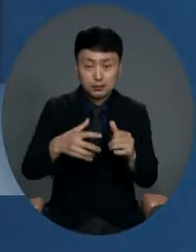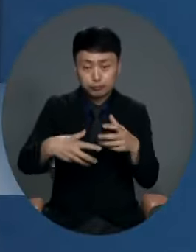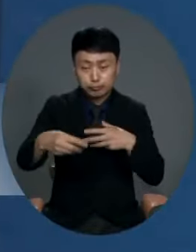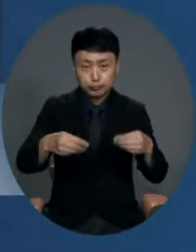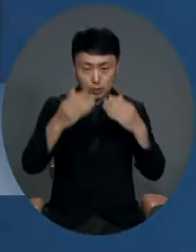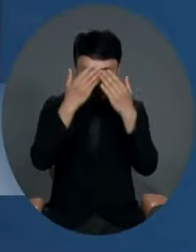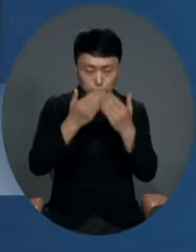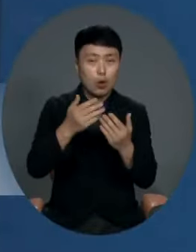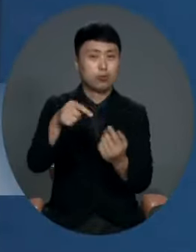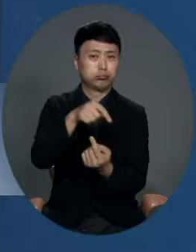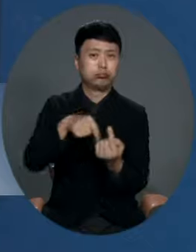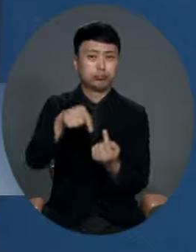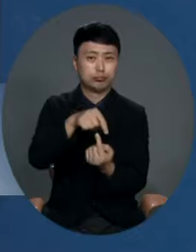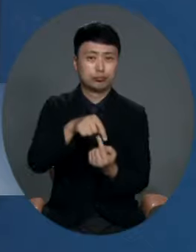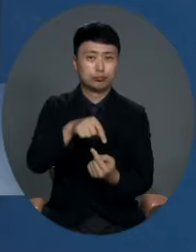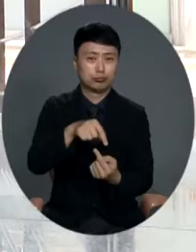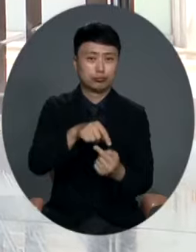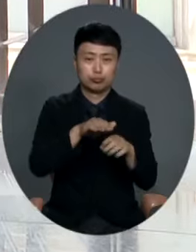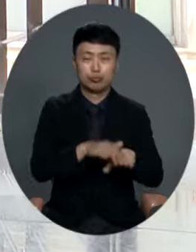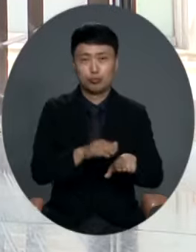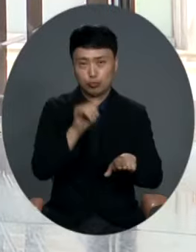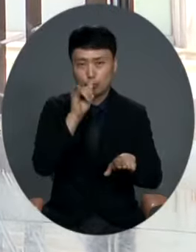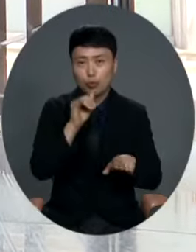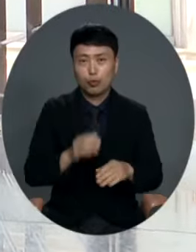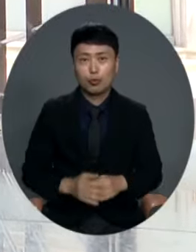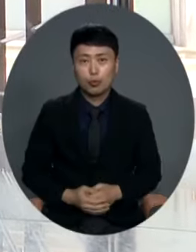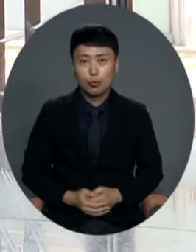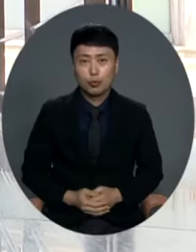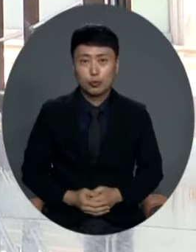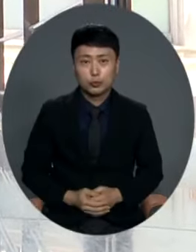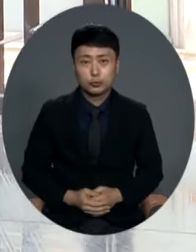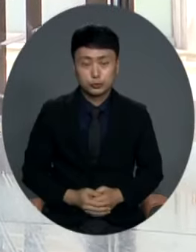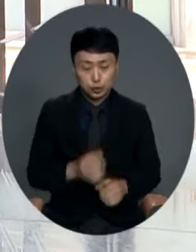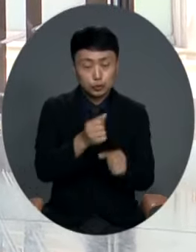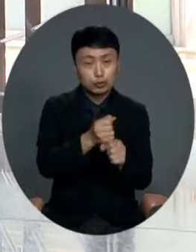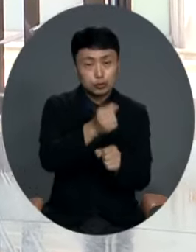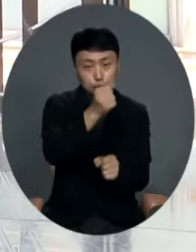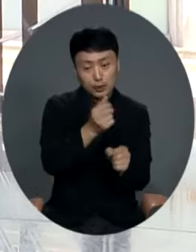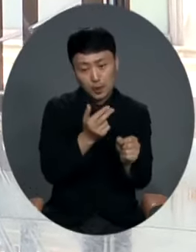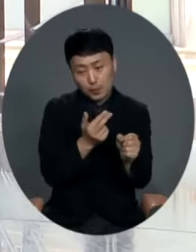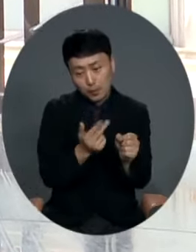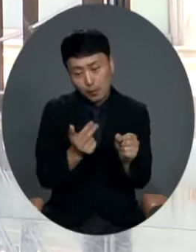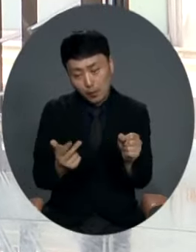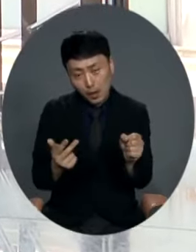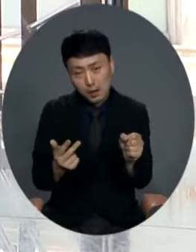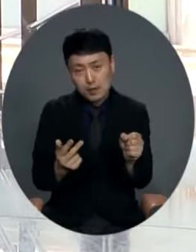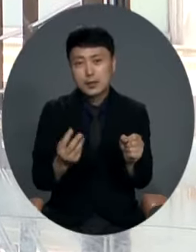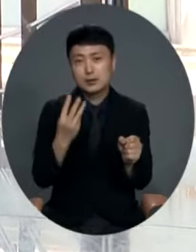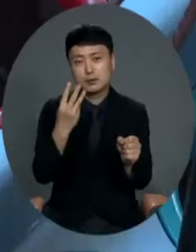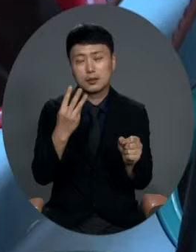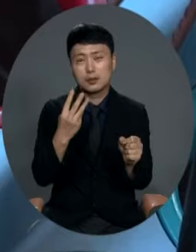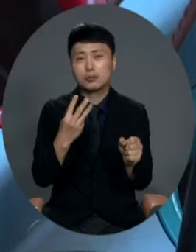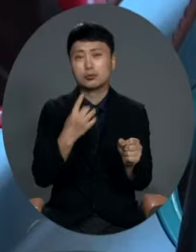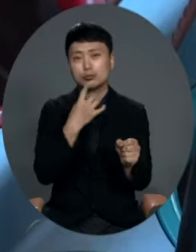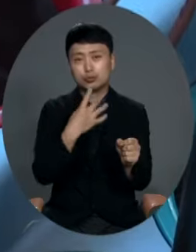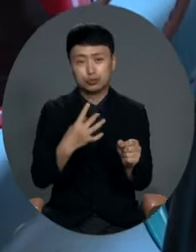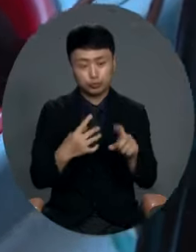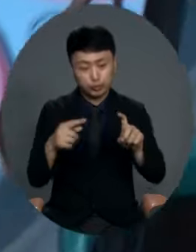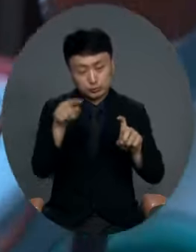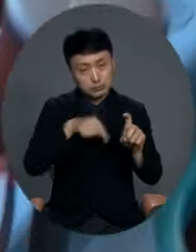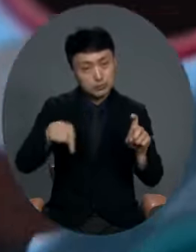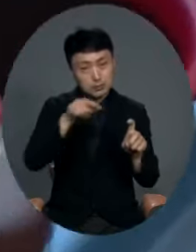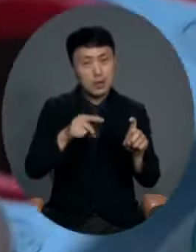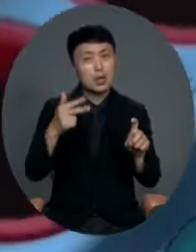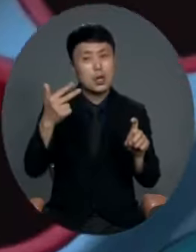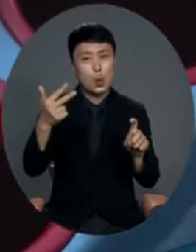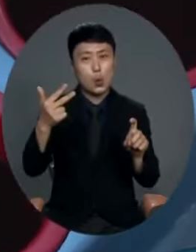양심 양산을 놓아두는 곳입니다. 그런데 꽂혀있는 양산은 3개뿐. 10개를 뒀는데 나머지